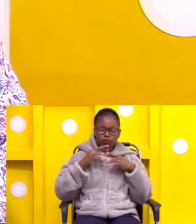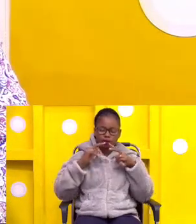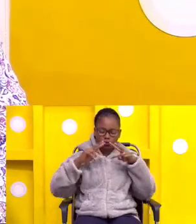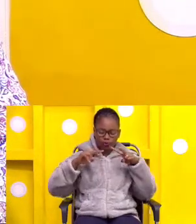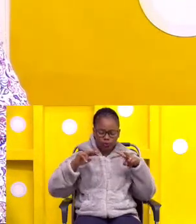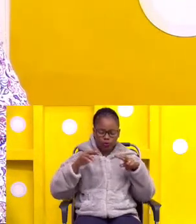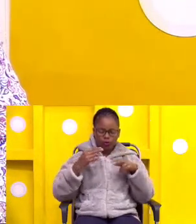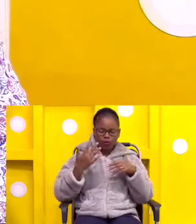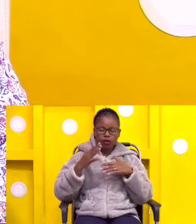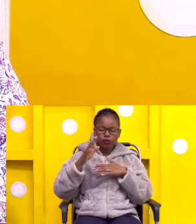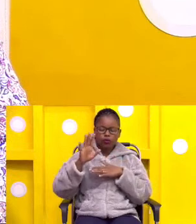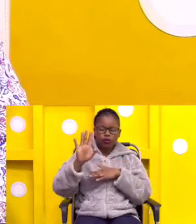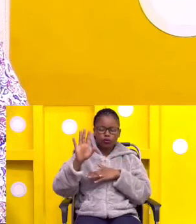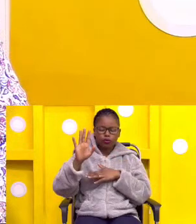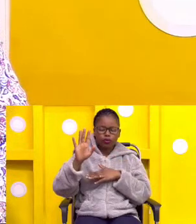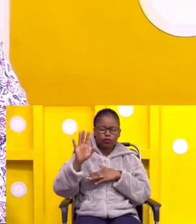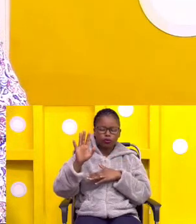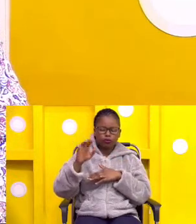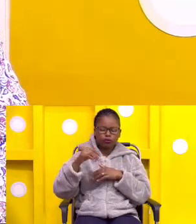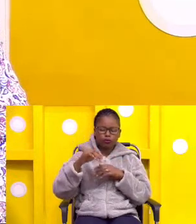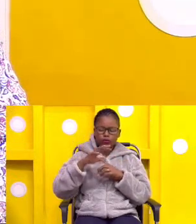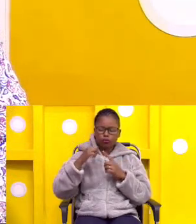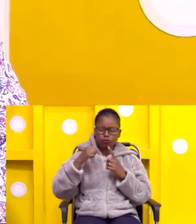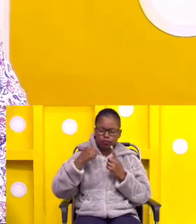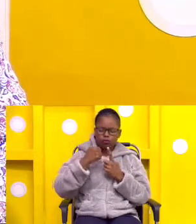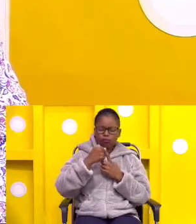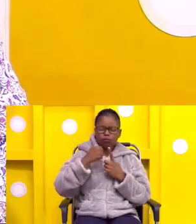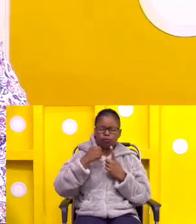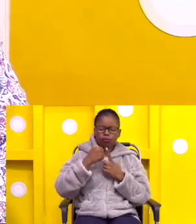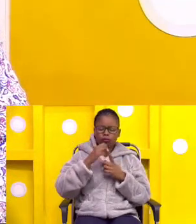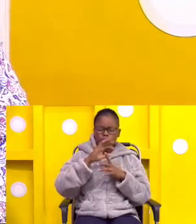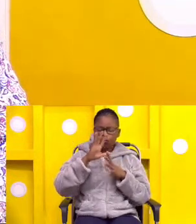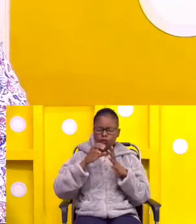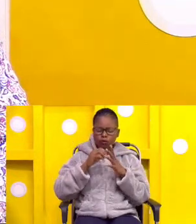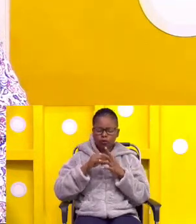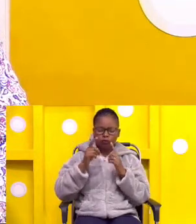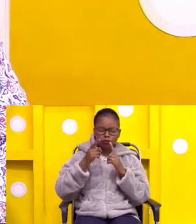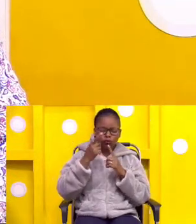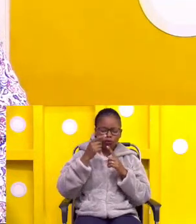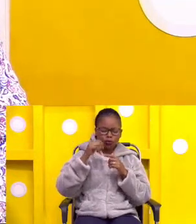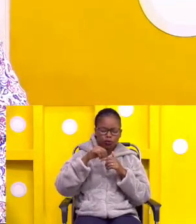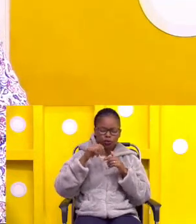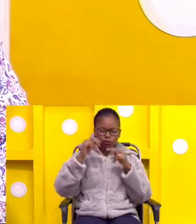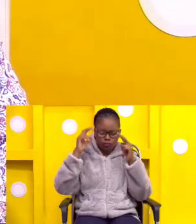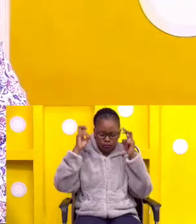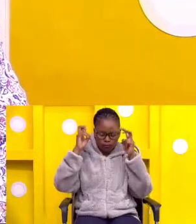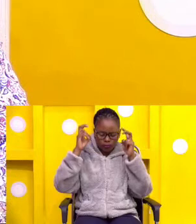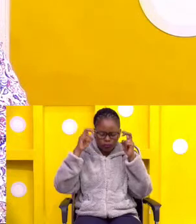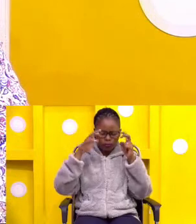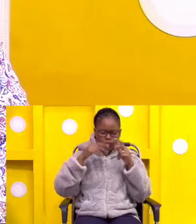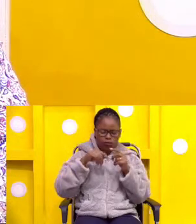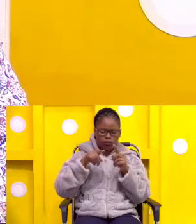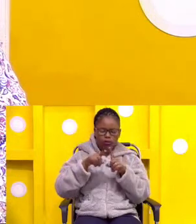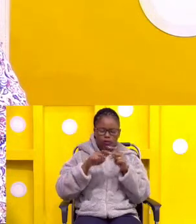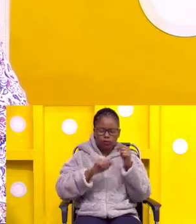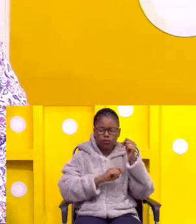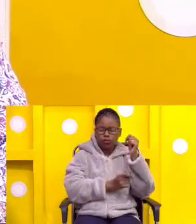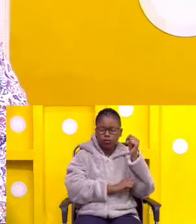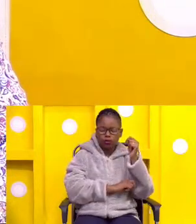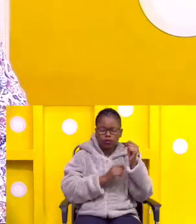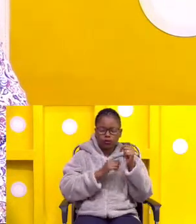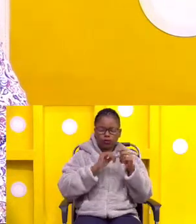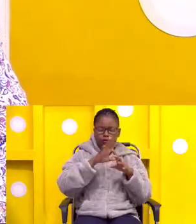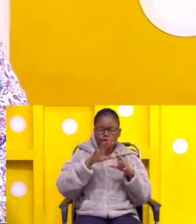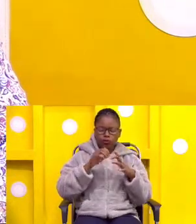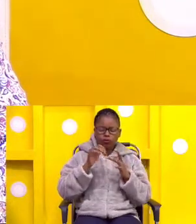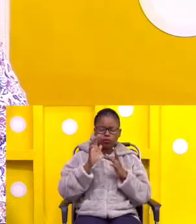maku. Tũrũĩrĩre kũrĩ mbara ciothe cia ndaimono. Tũhotanĩre kũrĩ mĩtego yothe tũtegagwo na tũigagĩrwo thĩinĩ